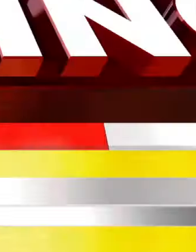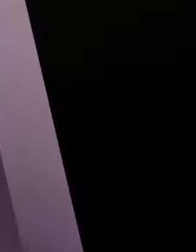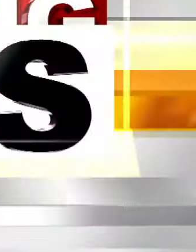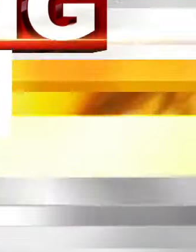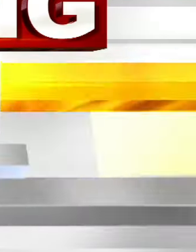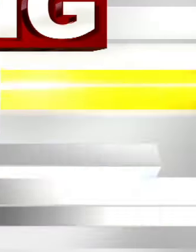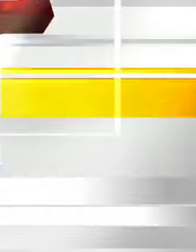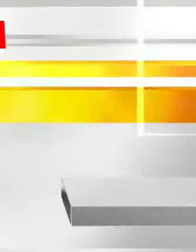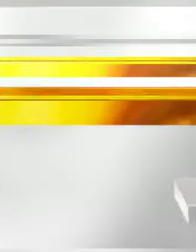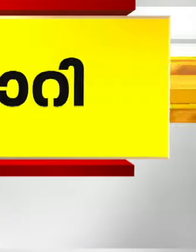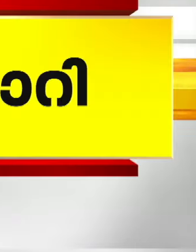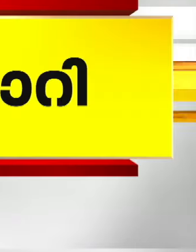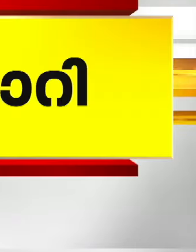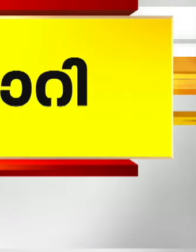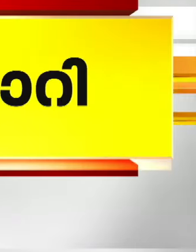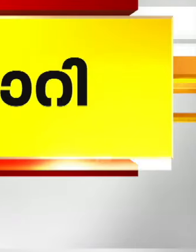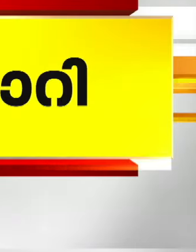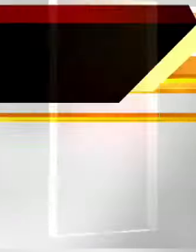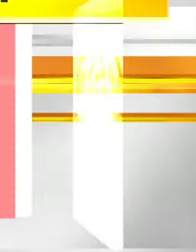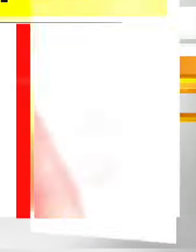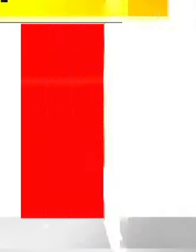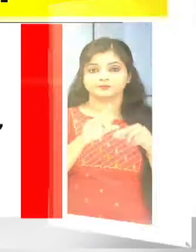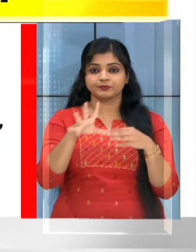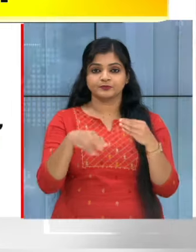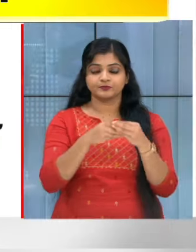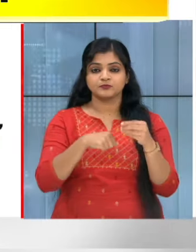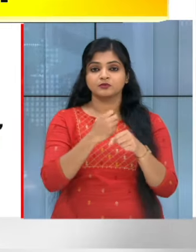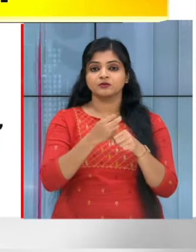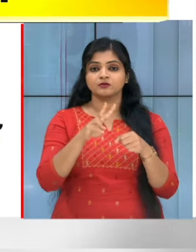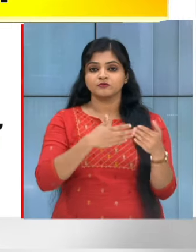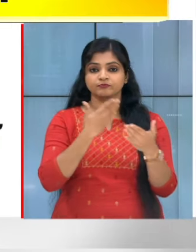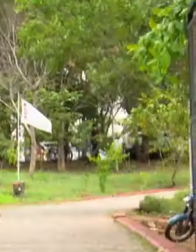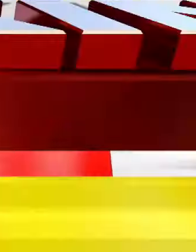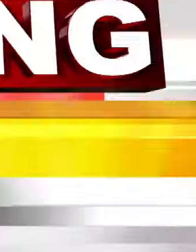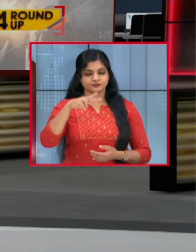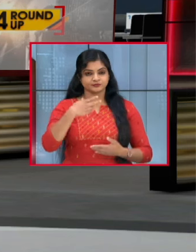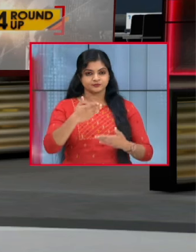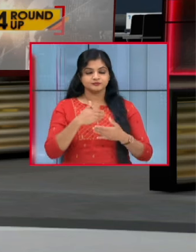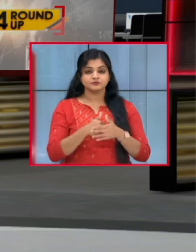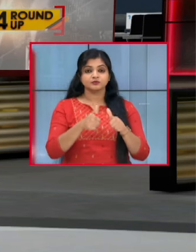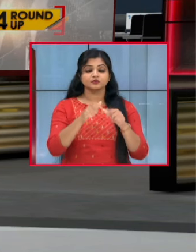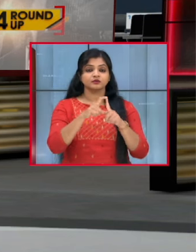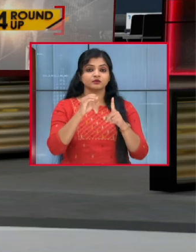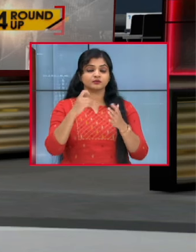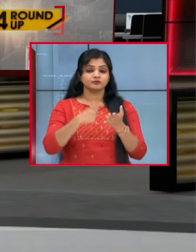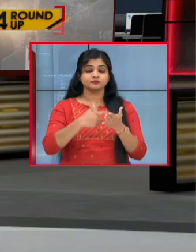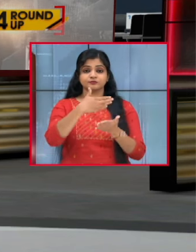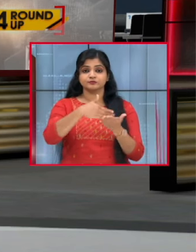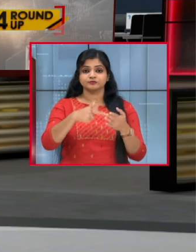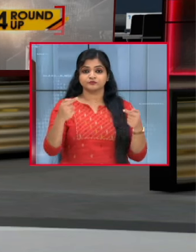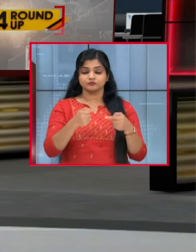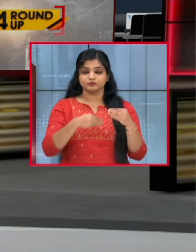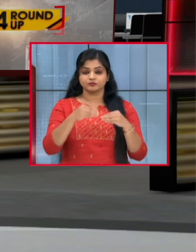സാങ്കേതിക സർവകലാശാല VC നിയമനത്തിനാണ് സർക്കാർ 3-അംഗ പാനൽ ഗവർണർക്ക് കൈമാറിയിരിക്കുന്നത്. അടൂരിൽ അതിർത്തി തർക്കത്തിനിടെ